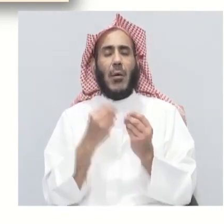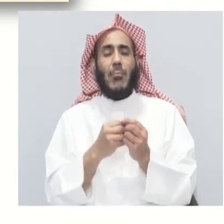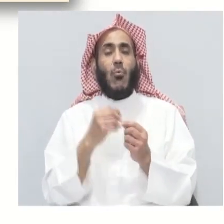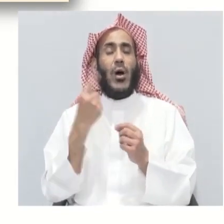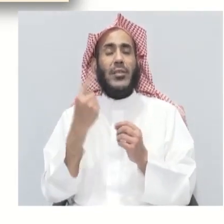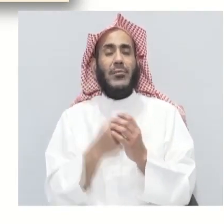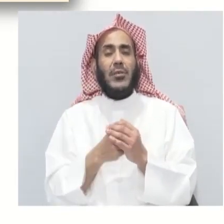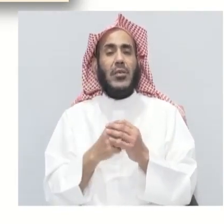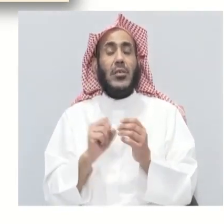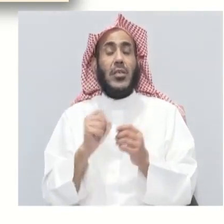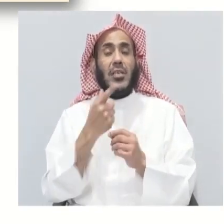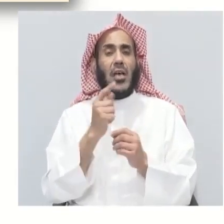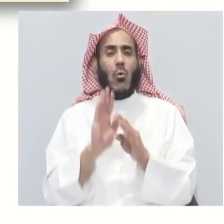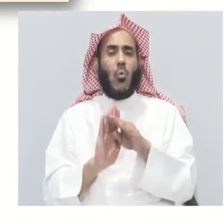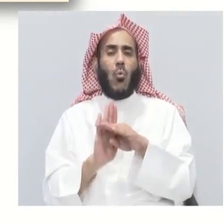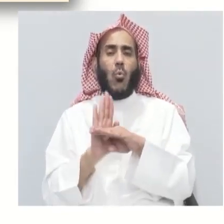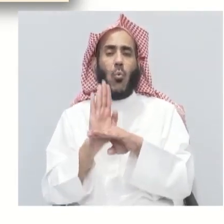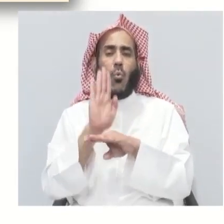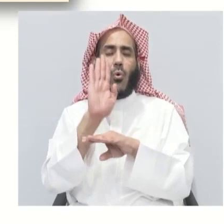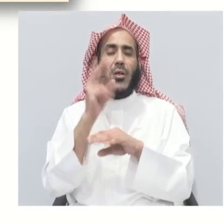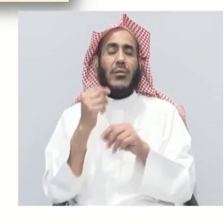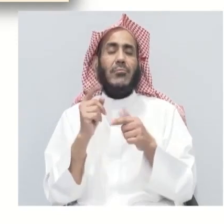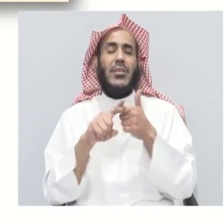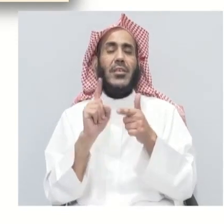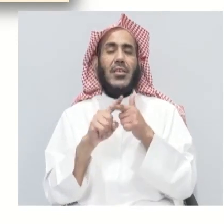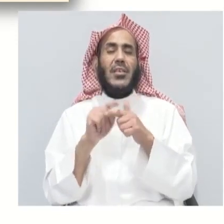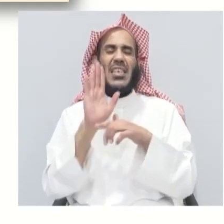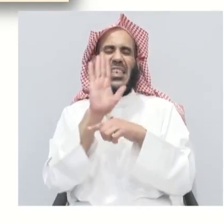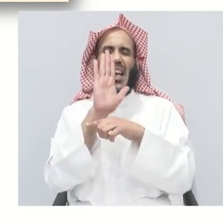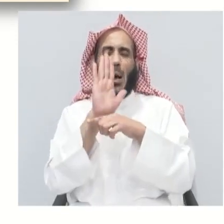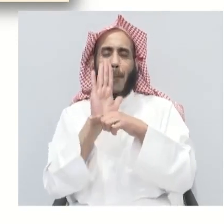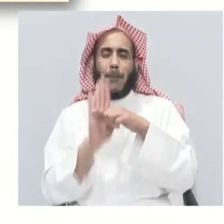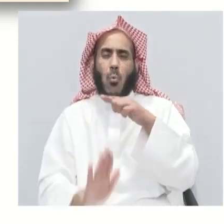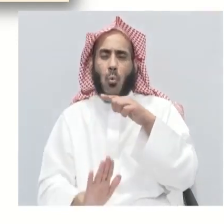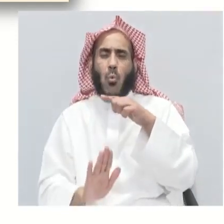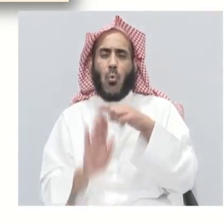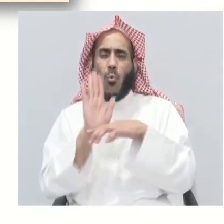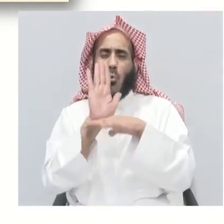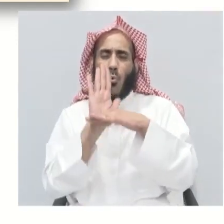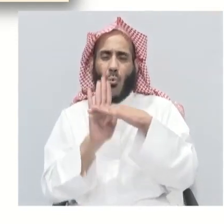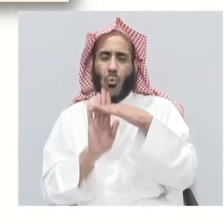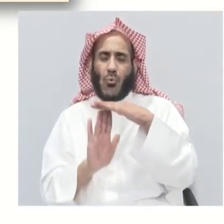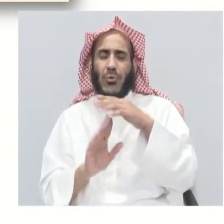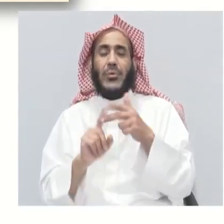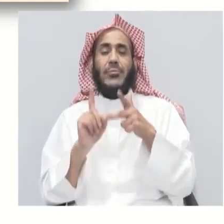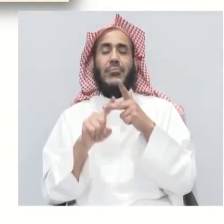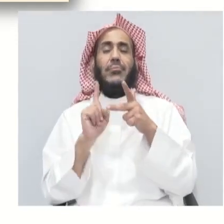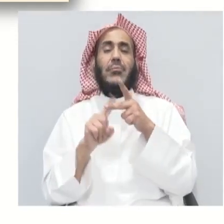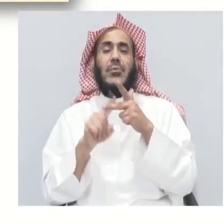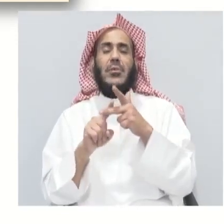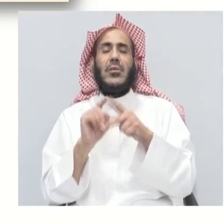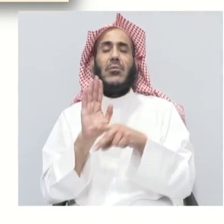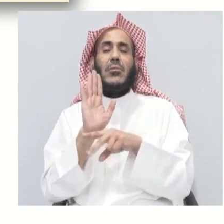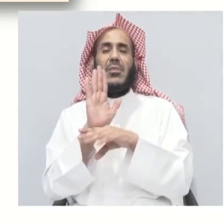واحد يتسارع المصعد الى اعلى اثنين يهبط المصعد بسرعه منتظمه الى اسفل ثلاثه